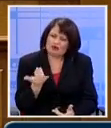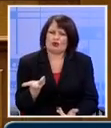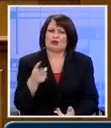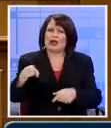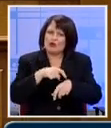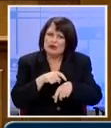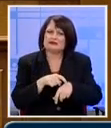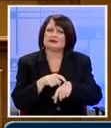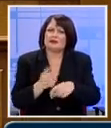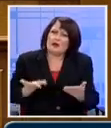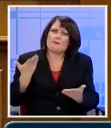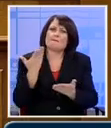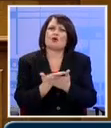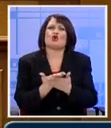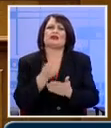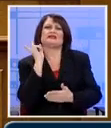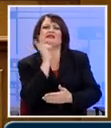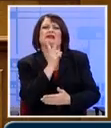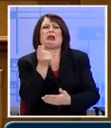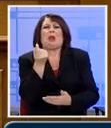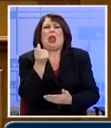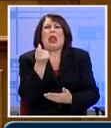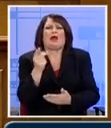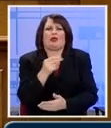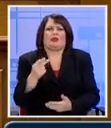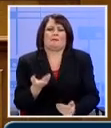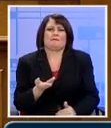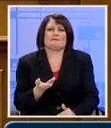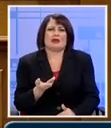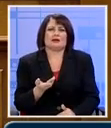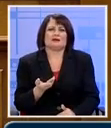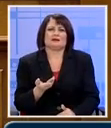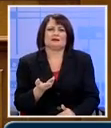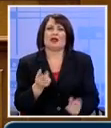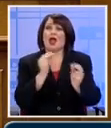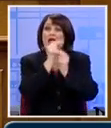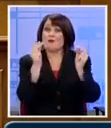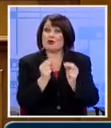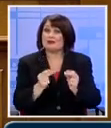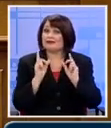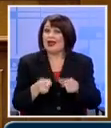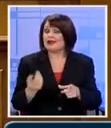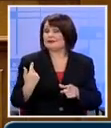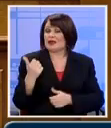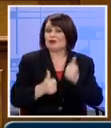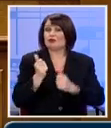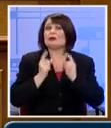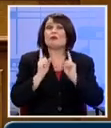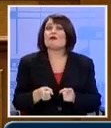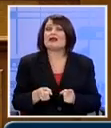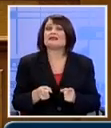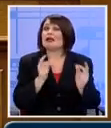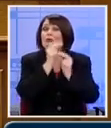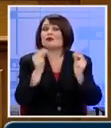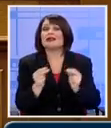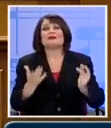σήμερα καταθέτεται μορφή για το έλασον, για τις συνέπειες της απόφασης του περασμένου Ιουνίου,